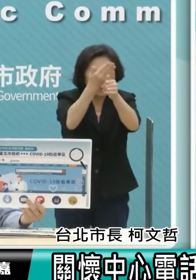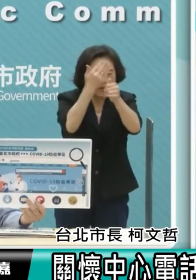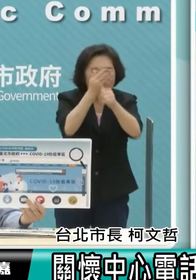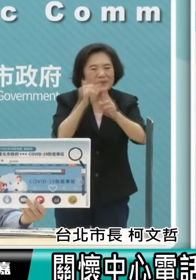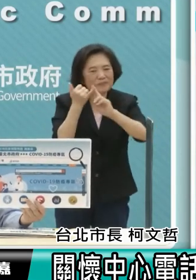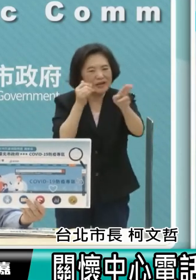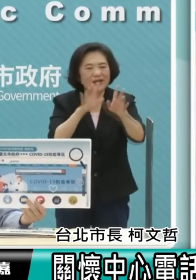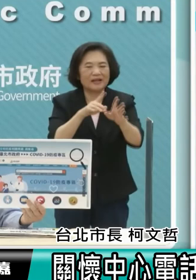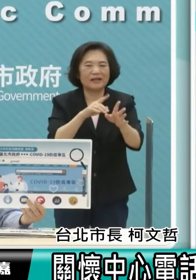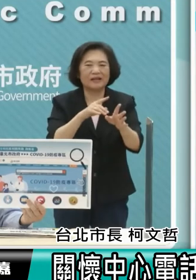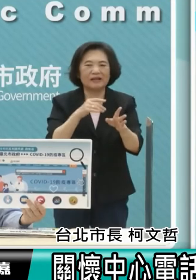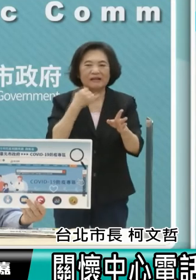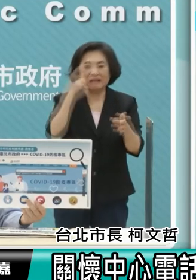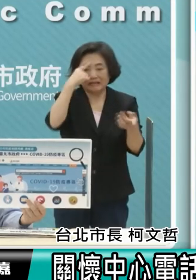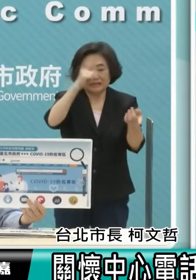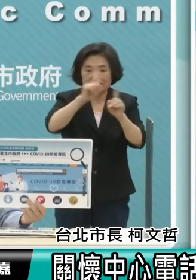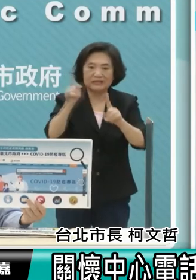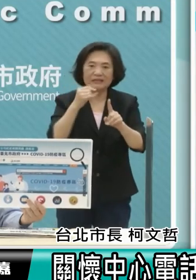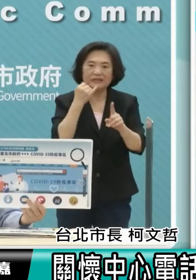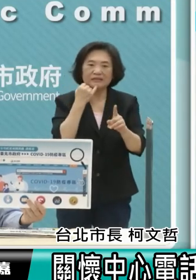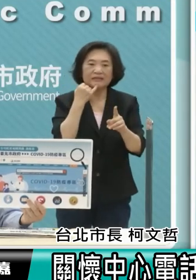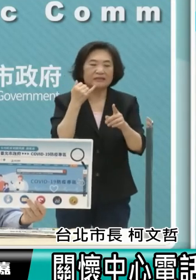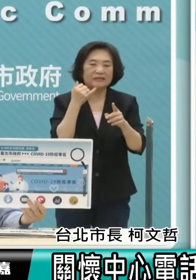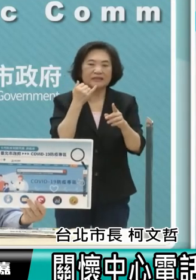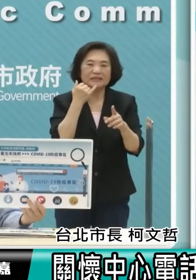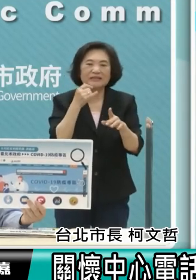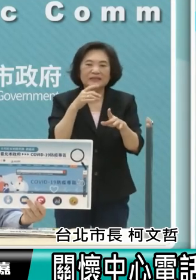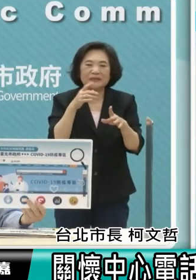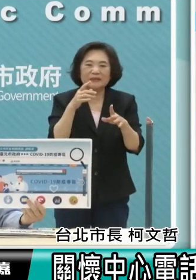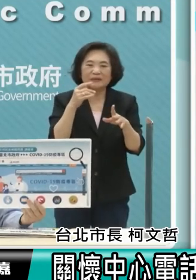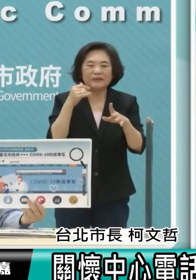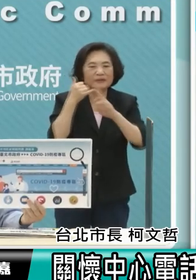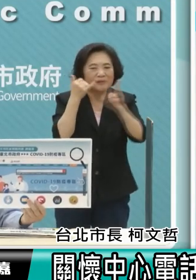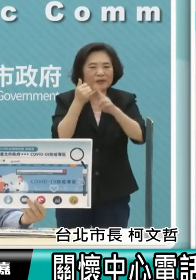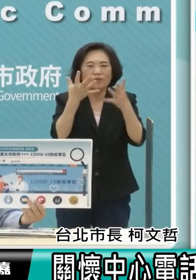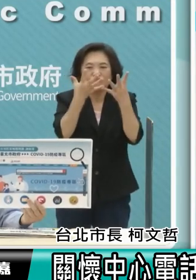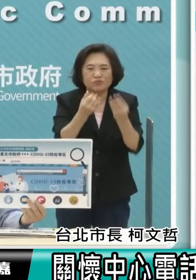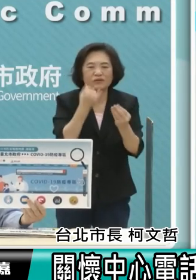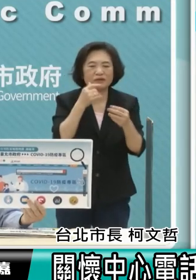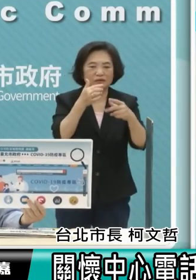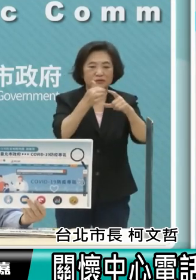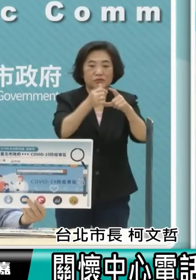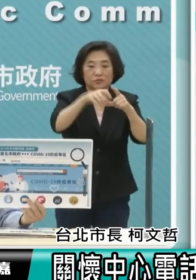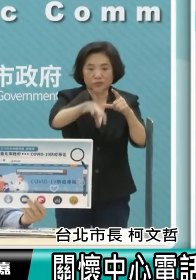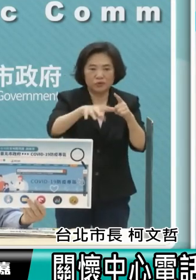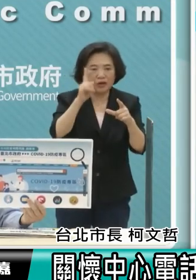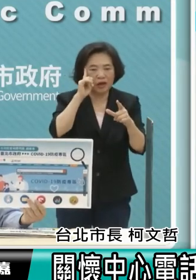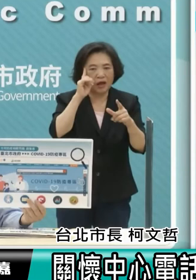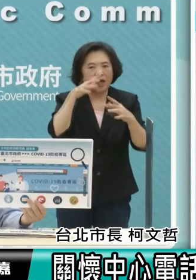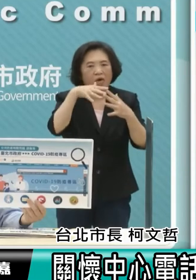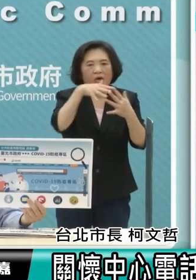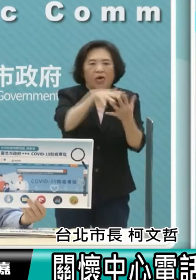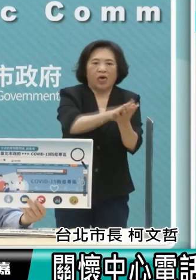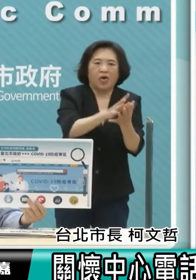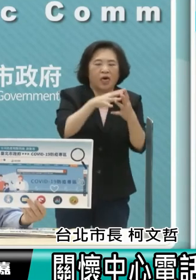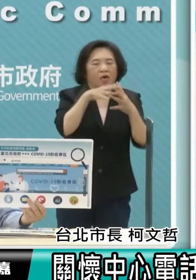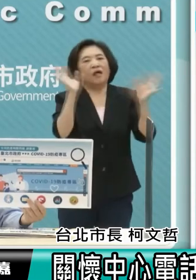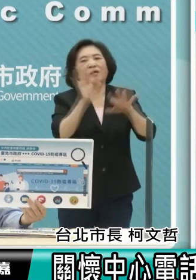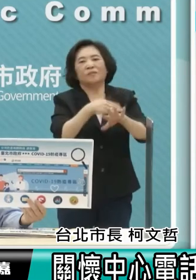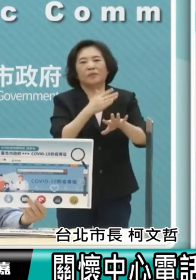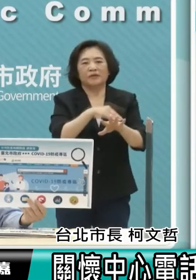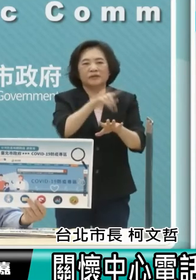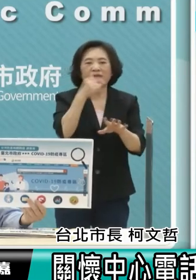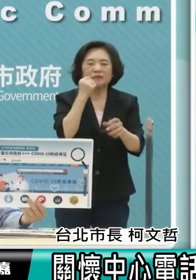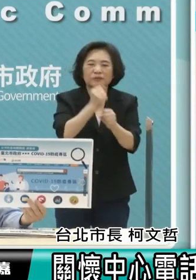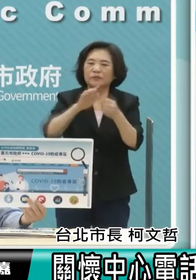少打一通电话，一天就省了好几万通的电话，你知道我们那个区公所就不会垮掉了，我们就可以把力气省下来